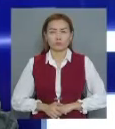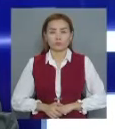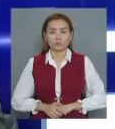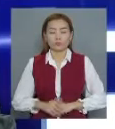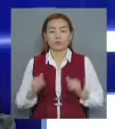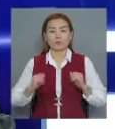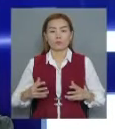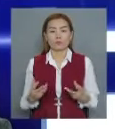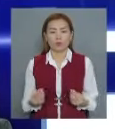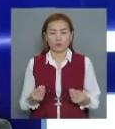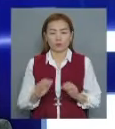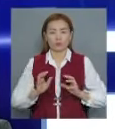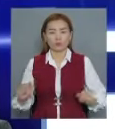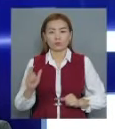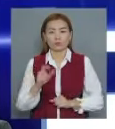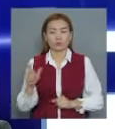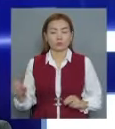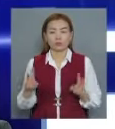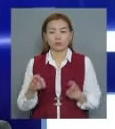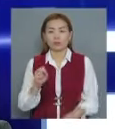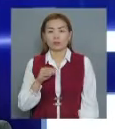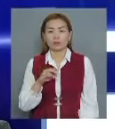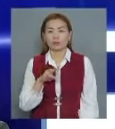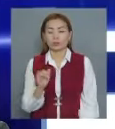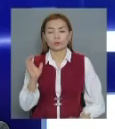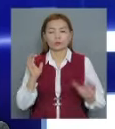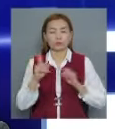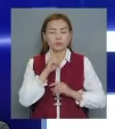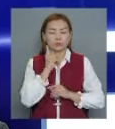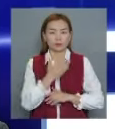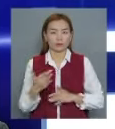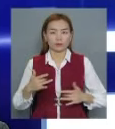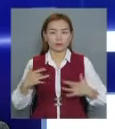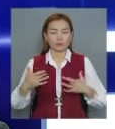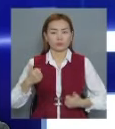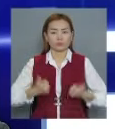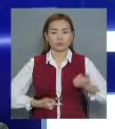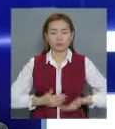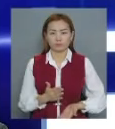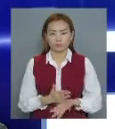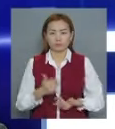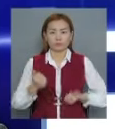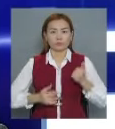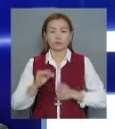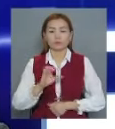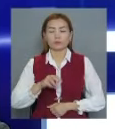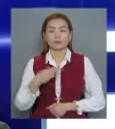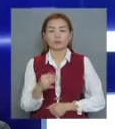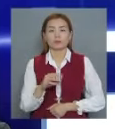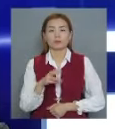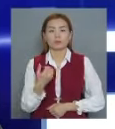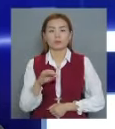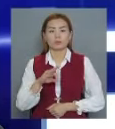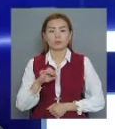Бейбіт күннің батырлары. Осындай атаумен Атырау университетінде студенттік театр фестивалі өтті. Сайыс Исатай Таймалұлы